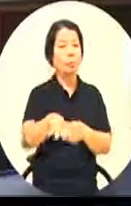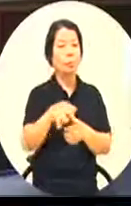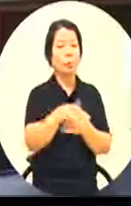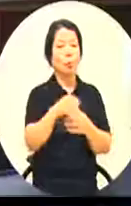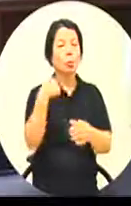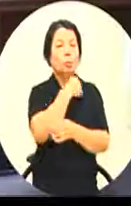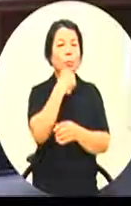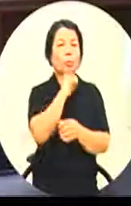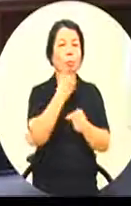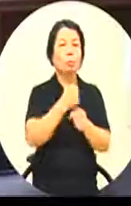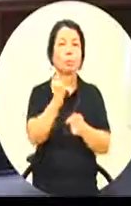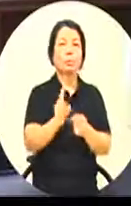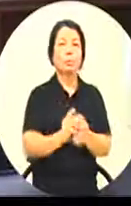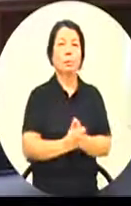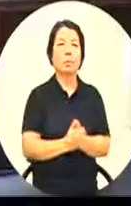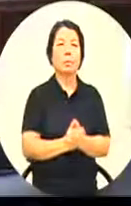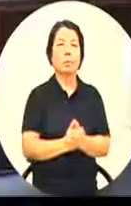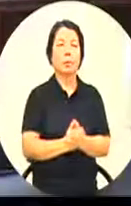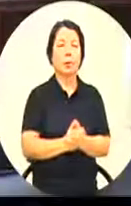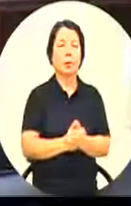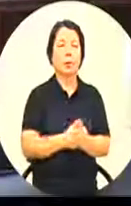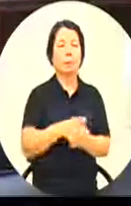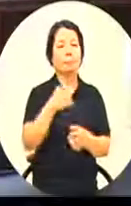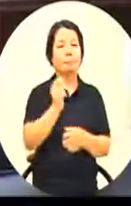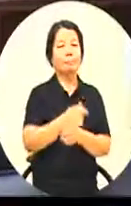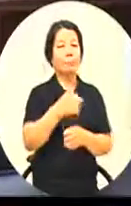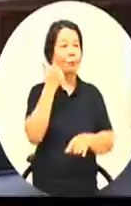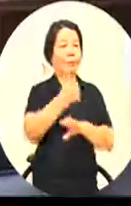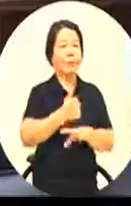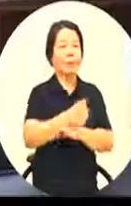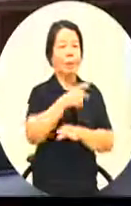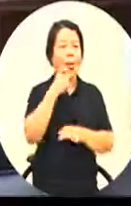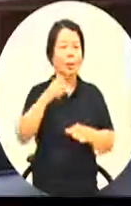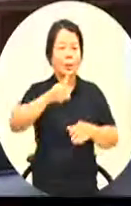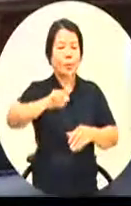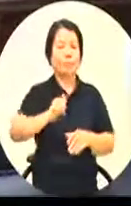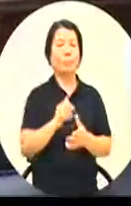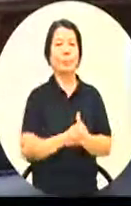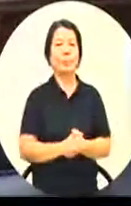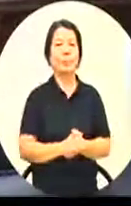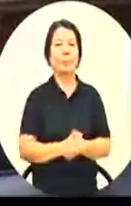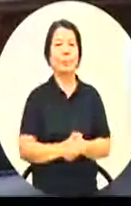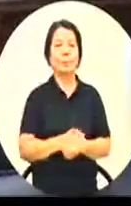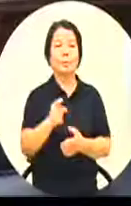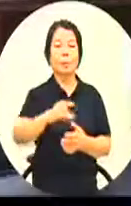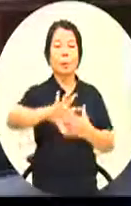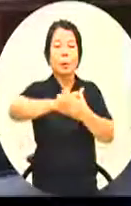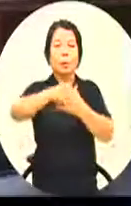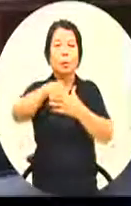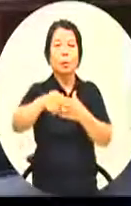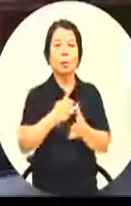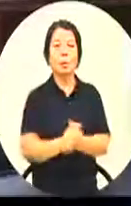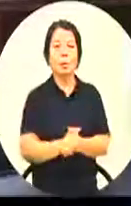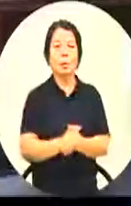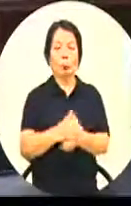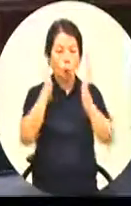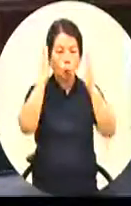干嘛，当英文老师。国外流浪汉到台湾当英文老师，他们毕竟在国外也许没有受过正